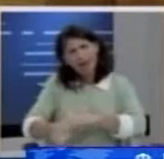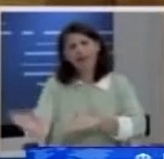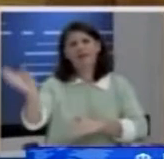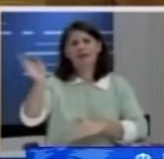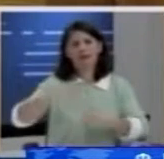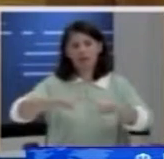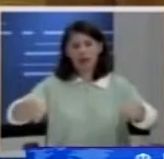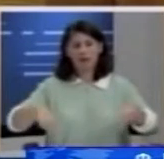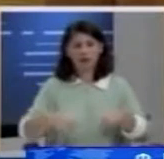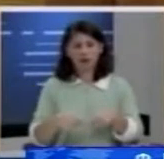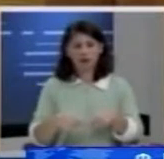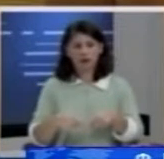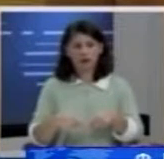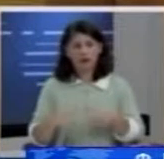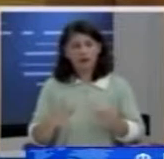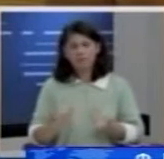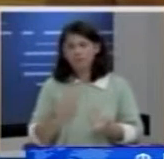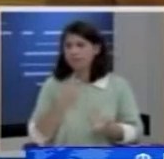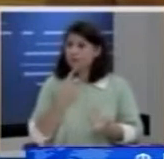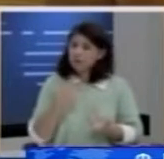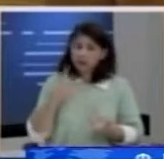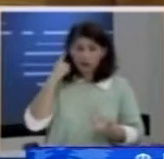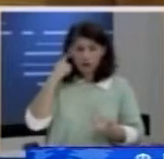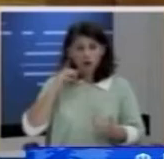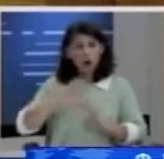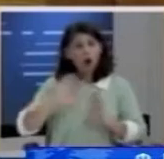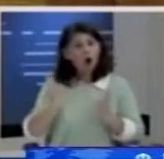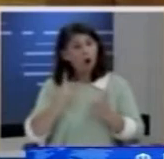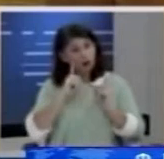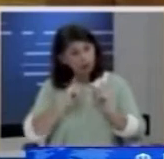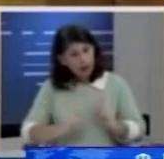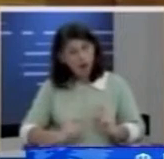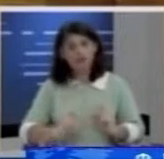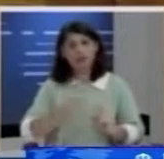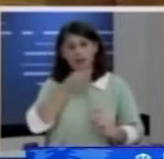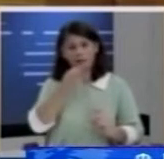από την αίθουσα, γιατί είπε, νομίζει, όσα όφιλε